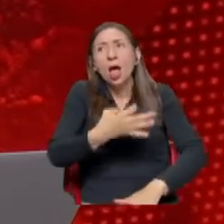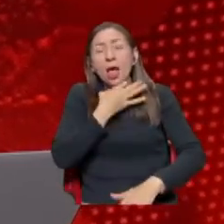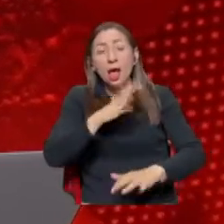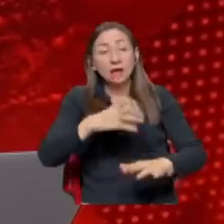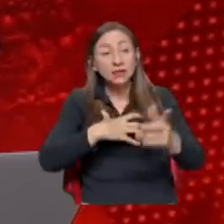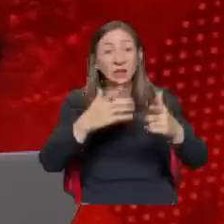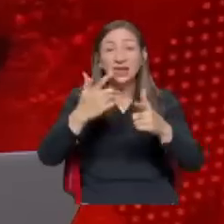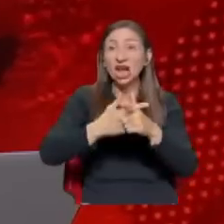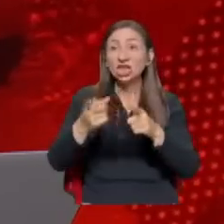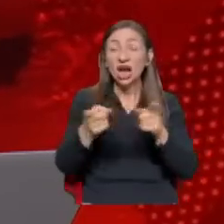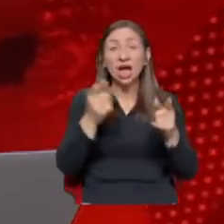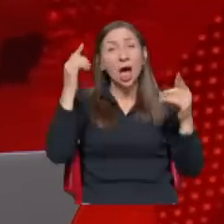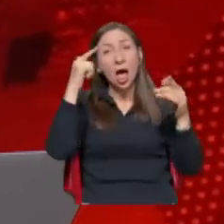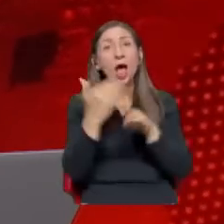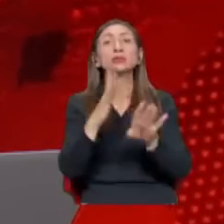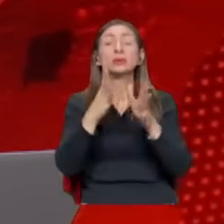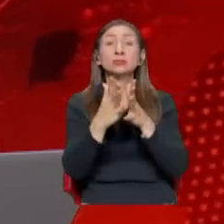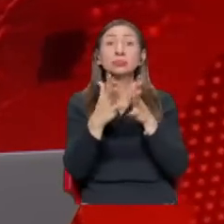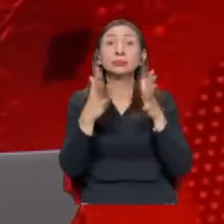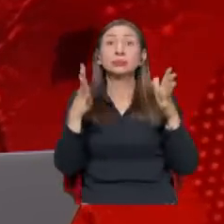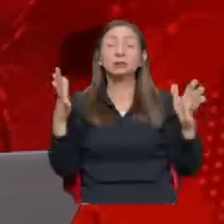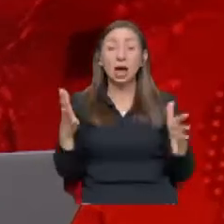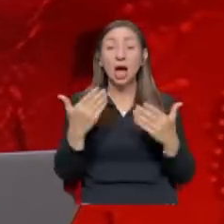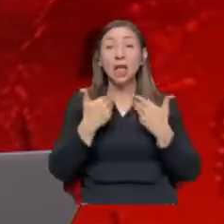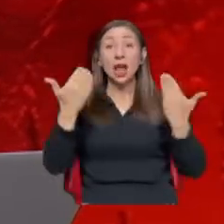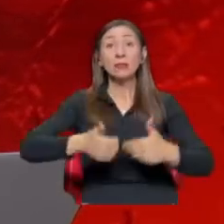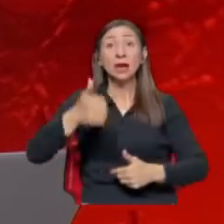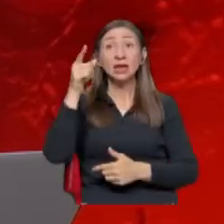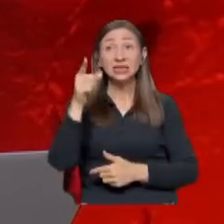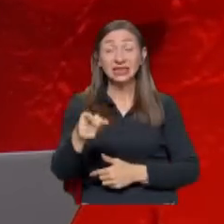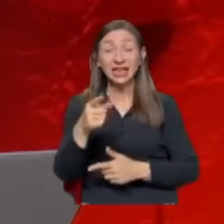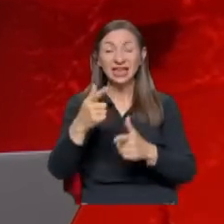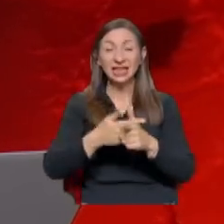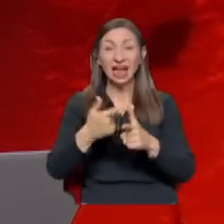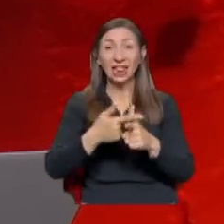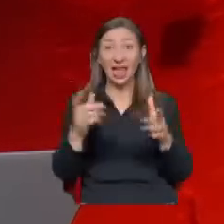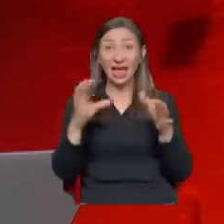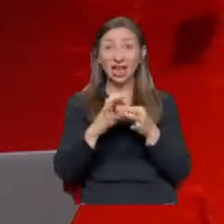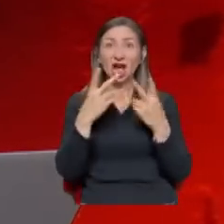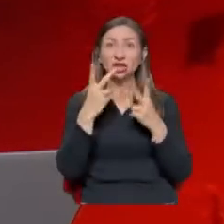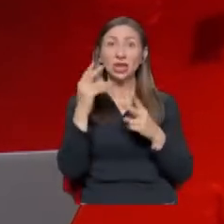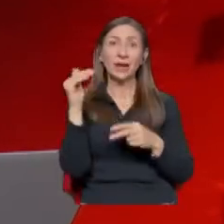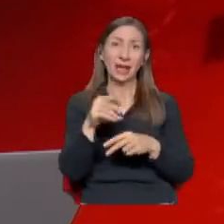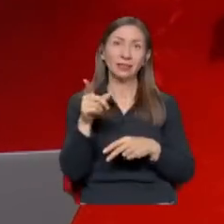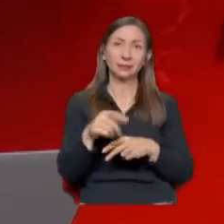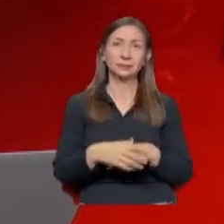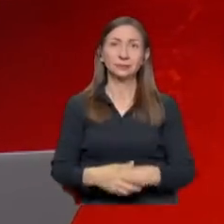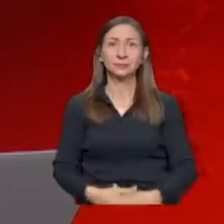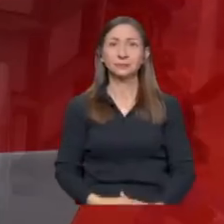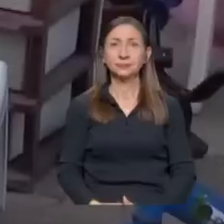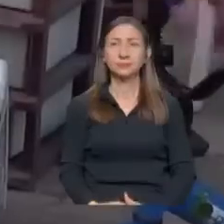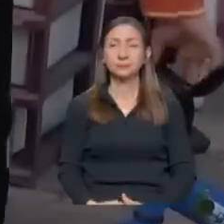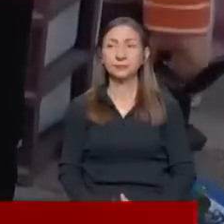sahibi ve kiracılar arasında anlaşmazlık büyürken Adalet Bakanı'ndan kiralara ilişkin açıklama geldi.